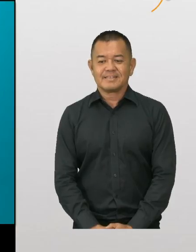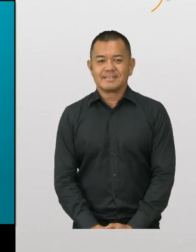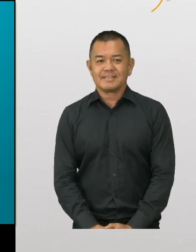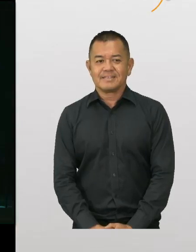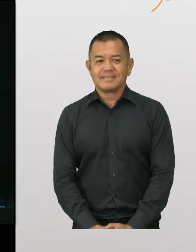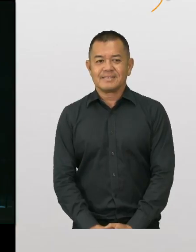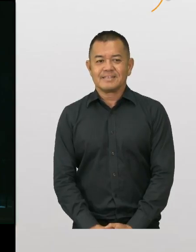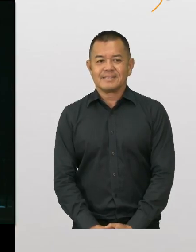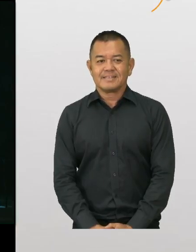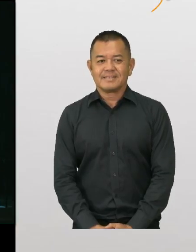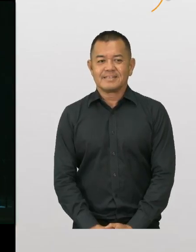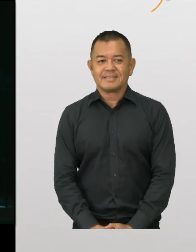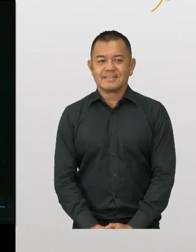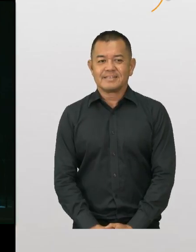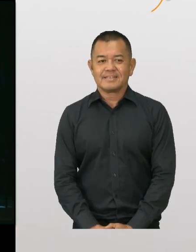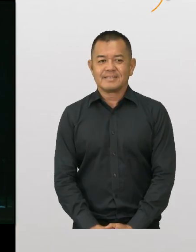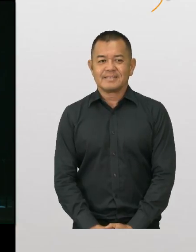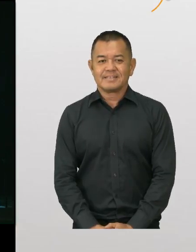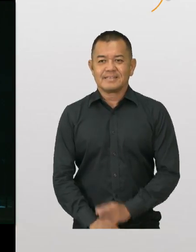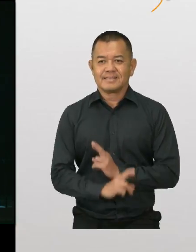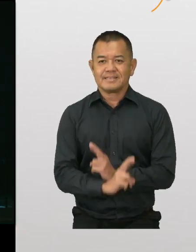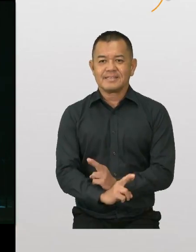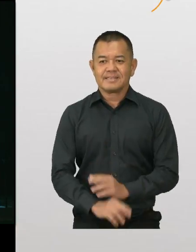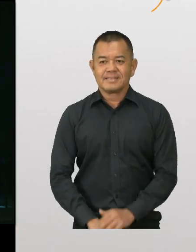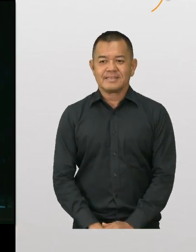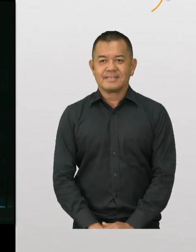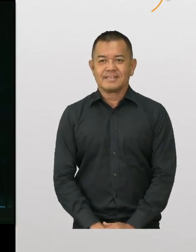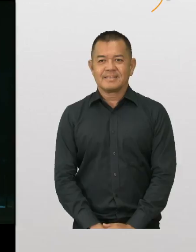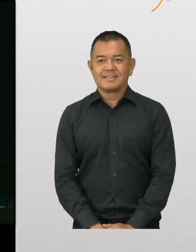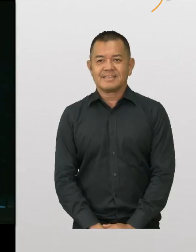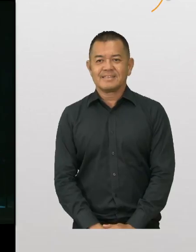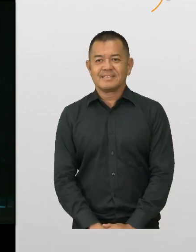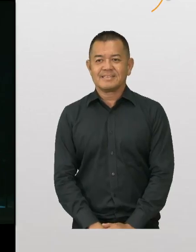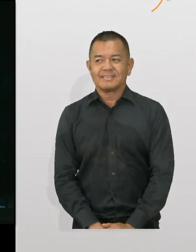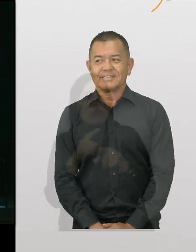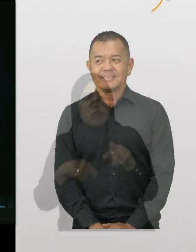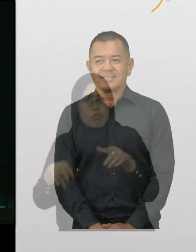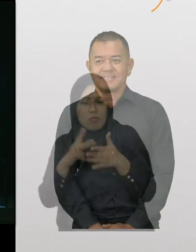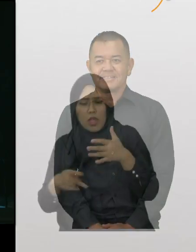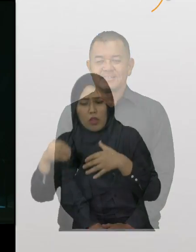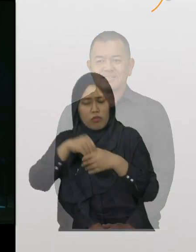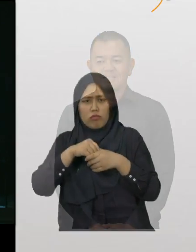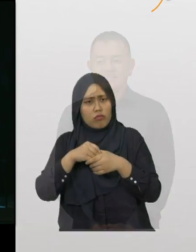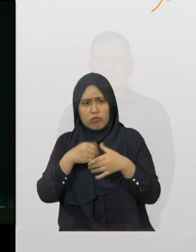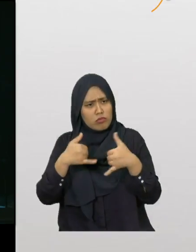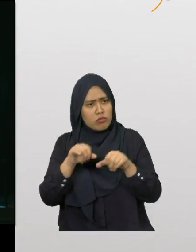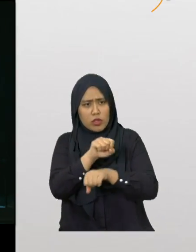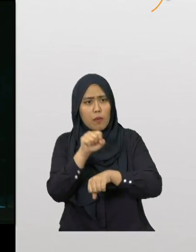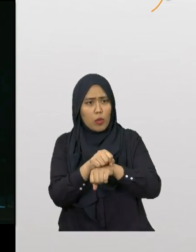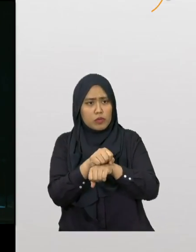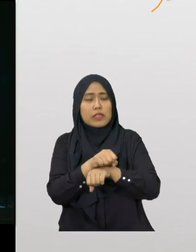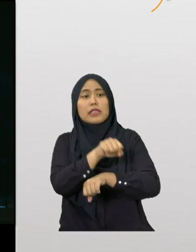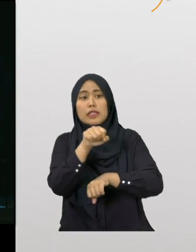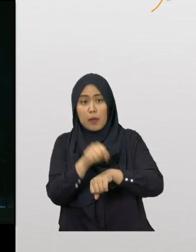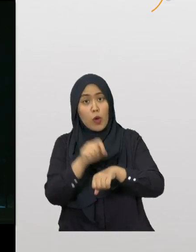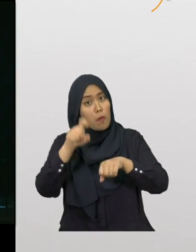yang identity unik dan tetap while menjadi being sebahagian very penting much Singapura. part of Singapore. Dan Singapura harus Singapore kekal